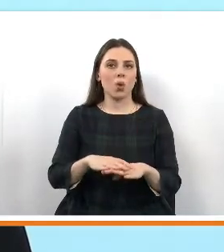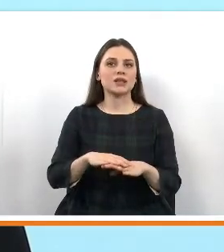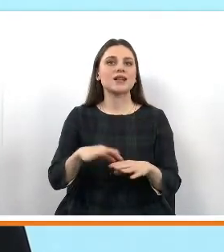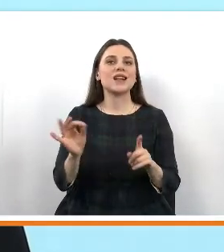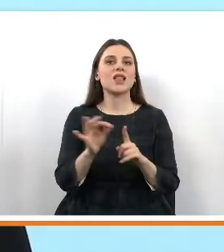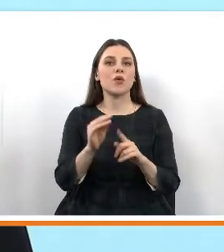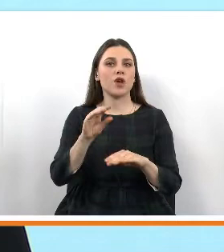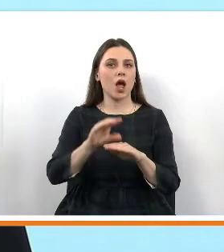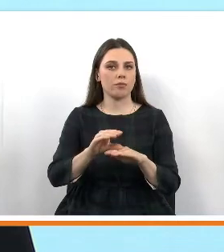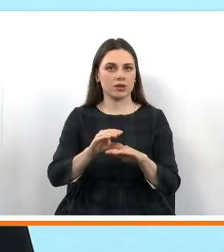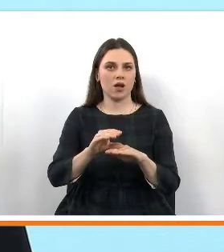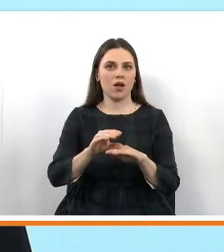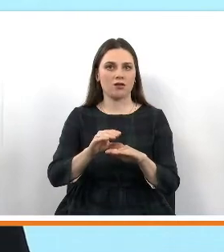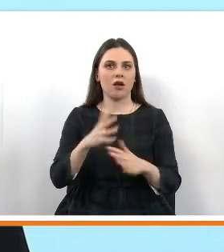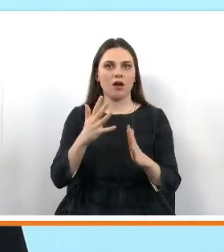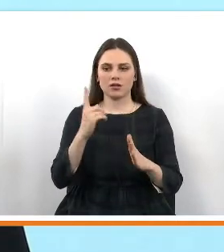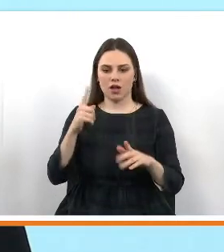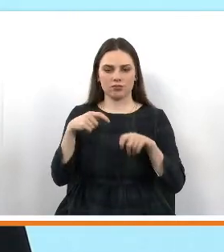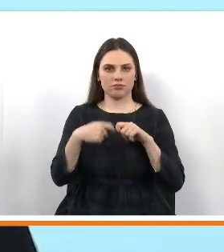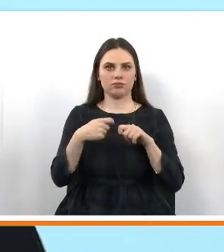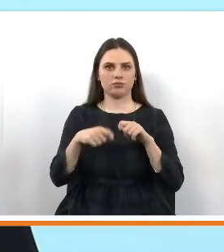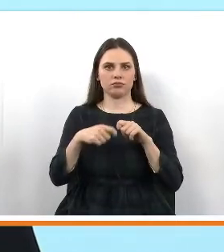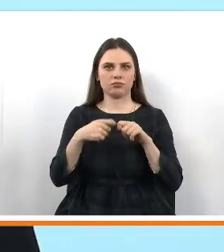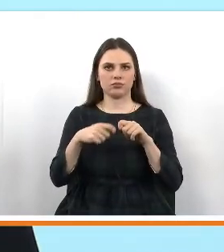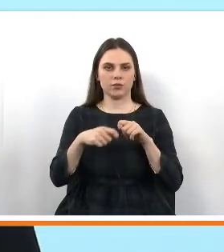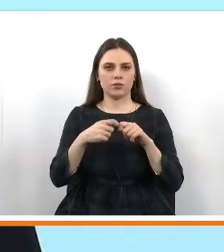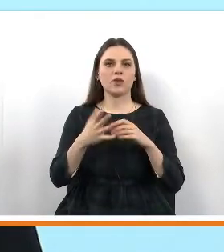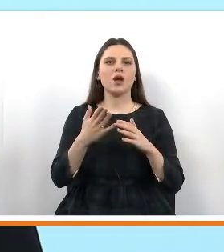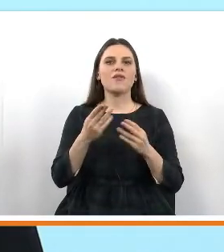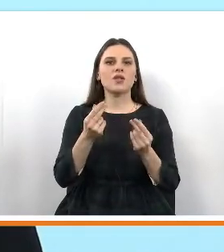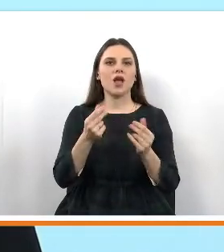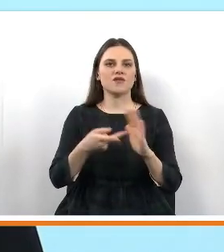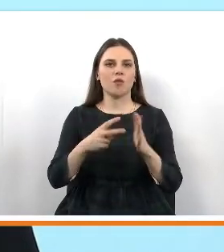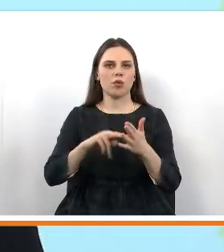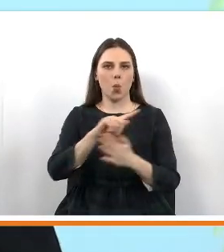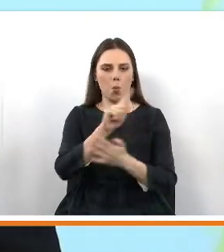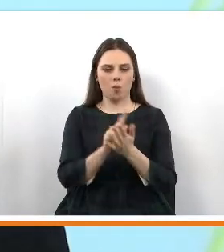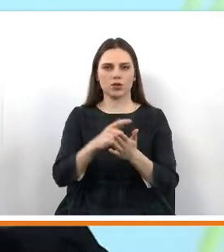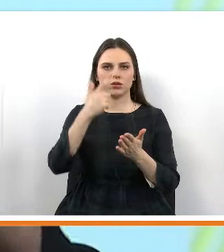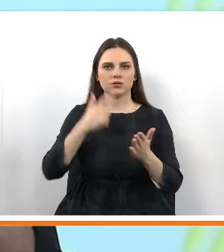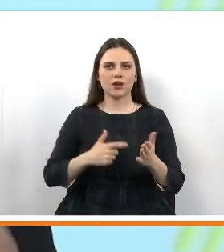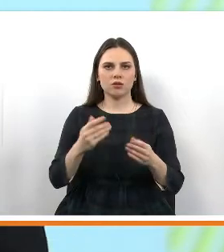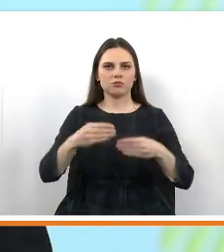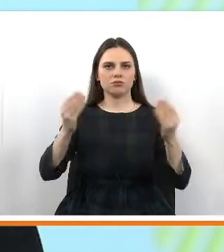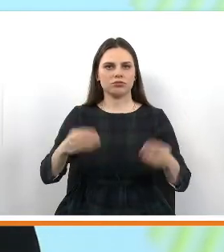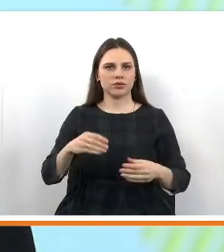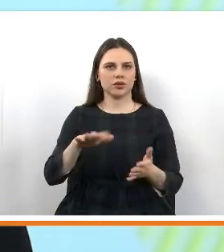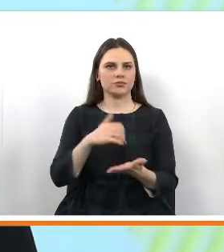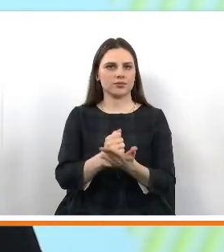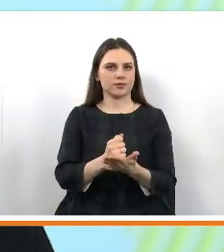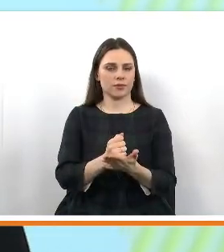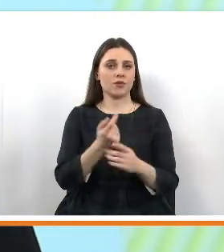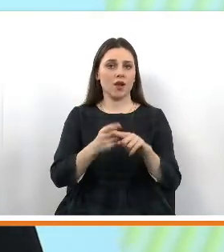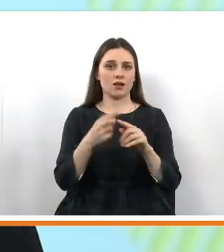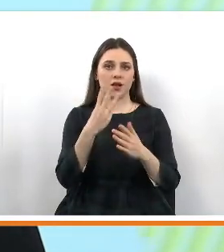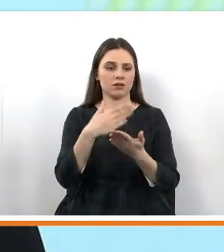за счет средств одного жертвователя, то финансовый план согласуется в обязательном порядке и с ним. То есть это три инстанции, которые захотят,